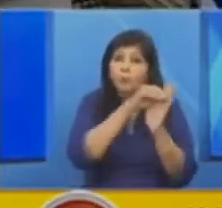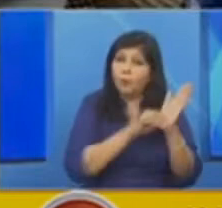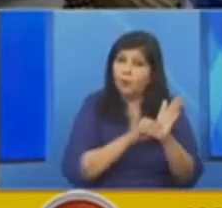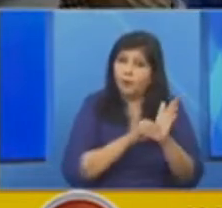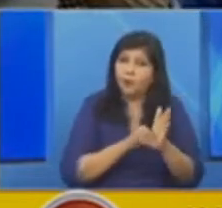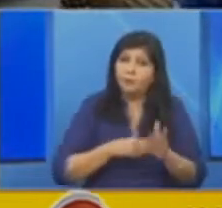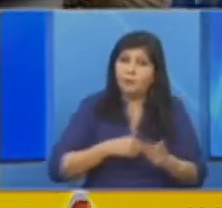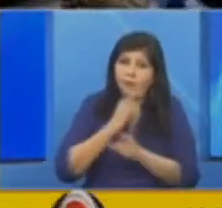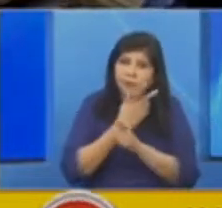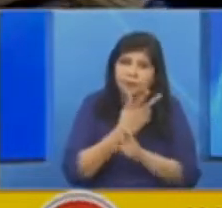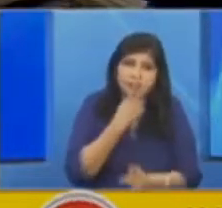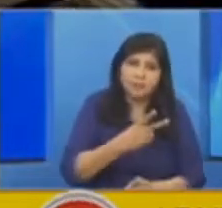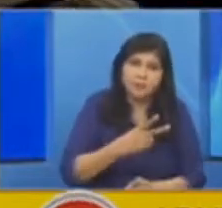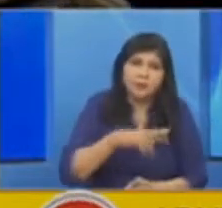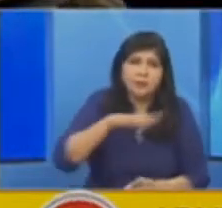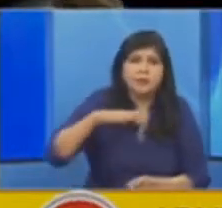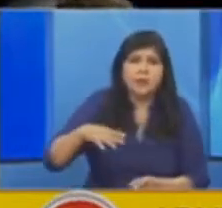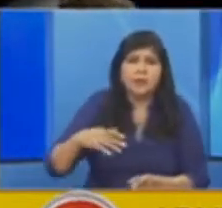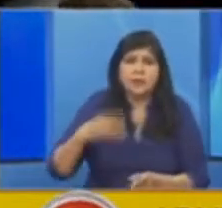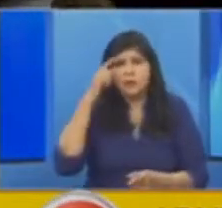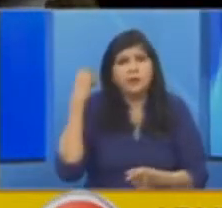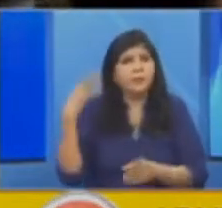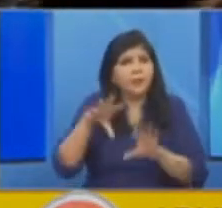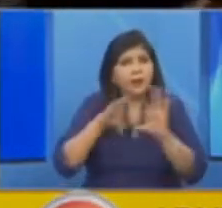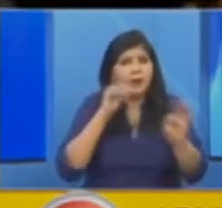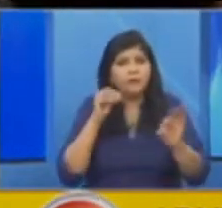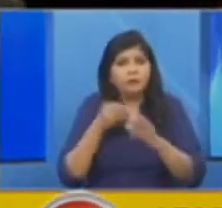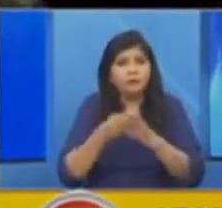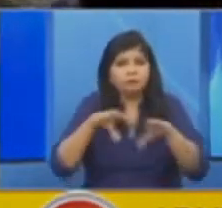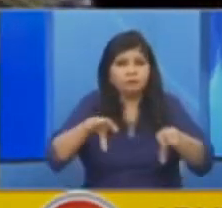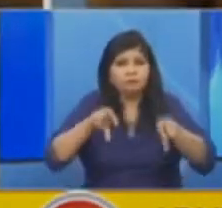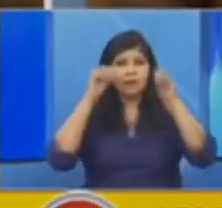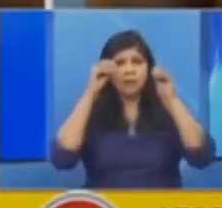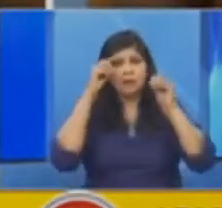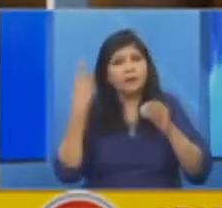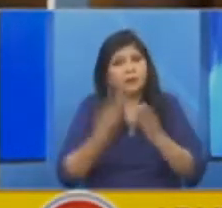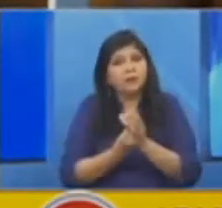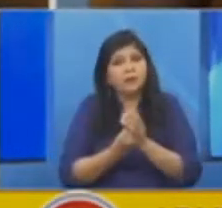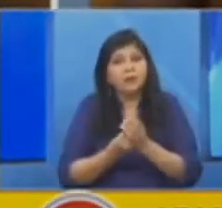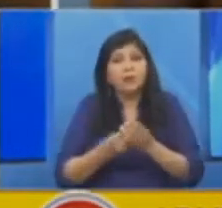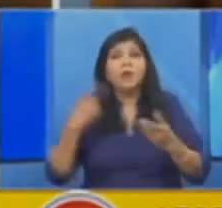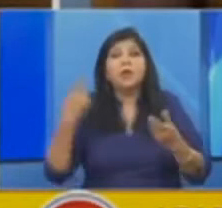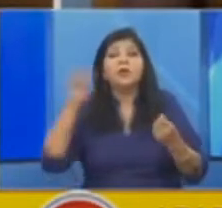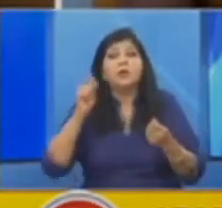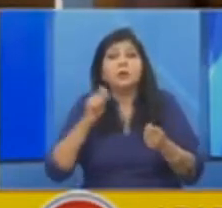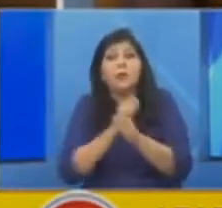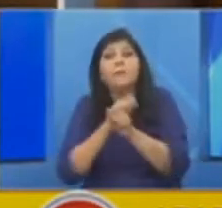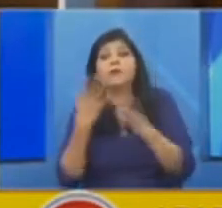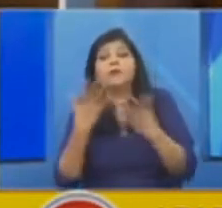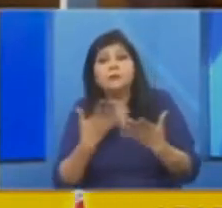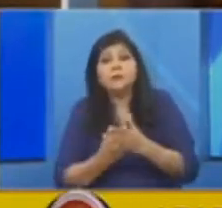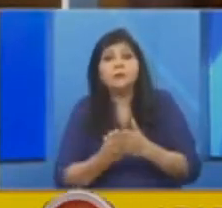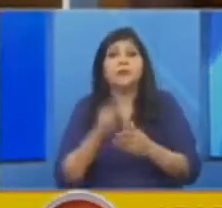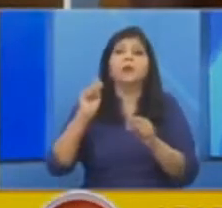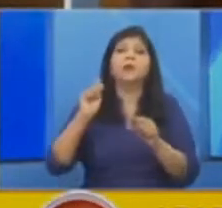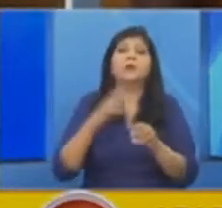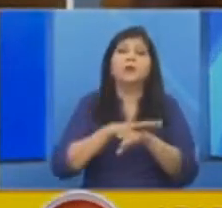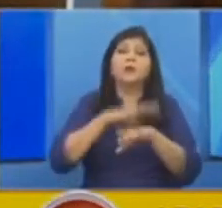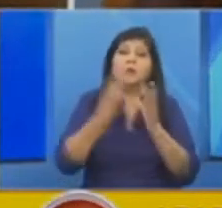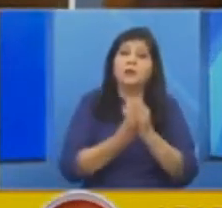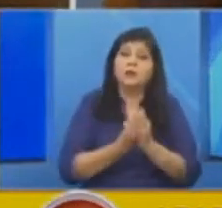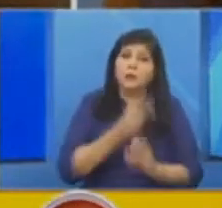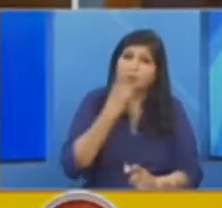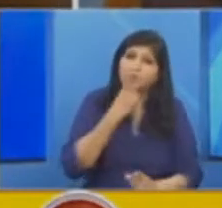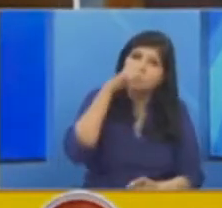खेल-खेल में सीखना, खिलोने बनाना सीखना, खिलोने जहां बनते हैं, वहाँ के